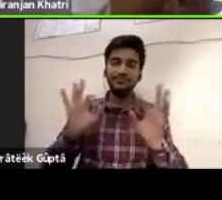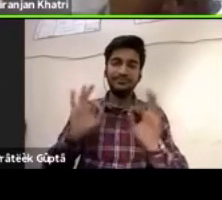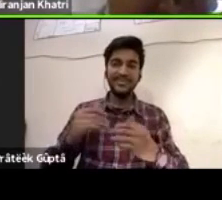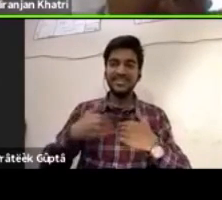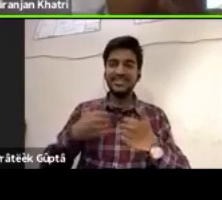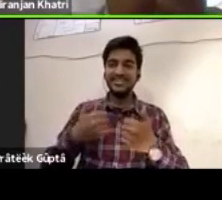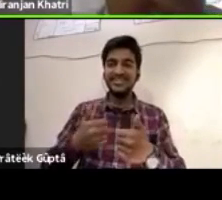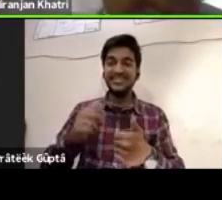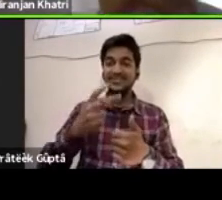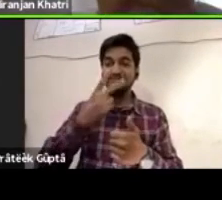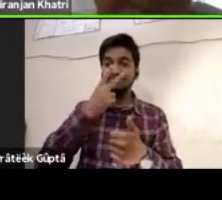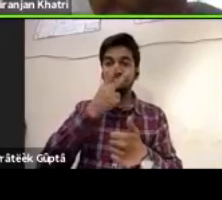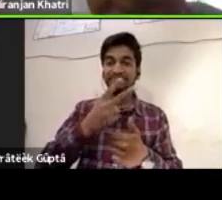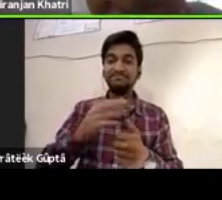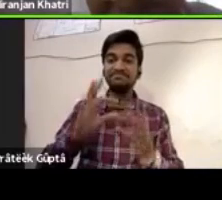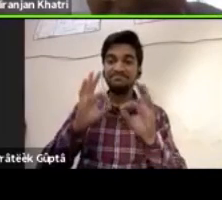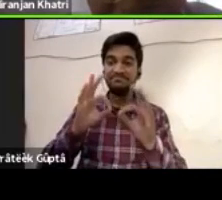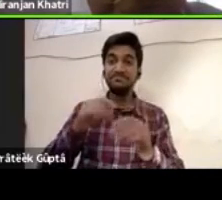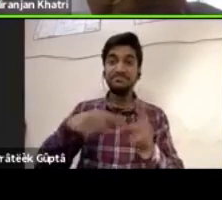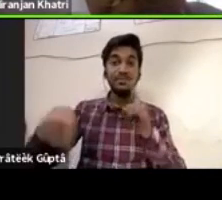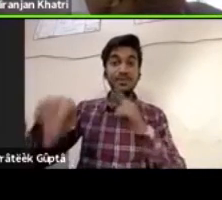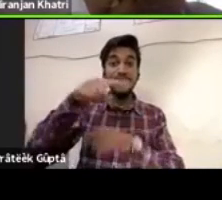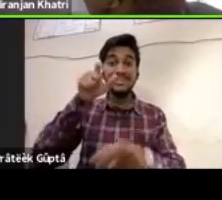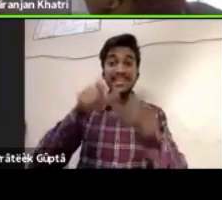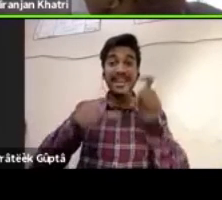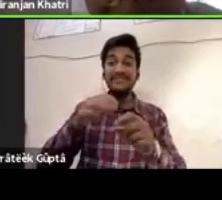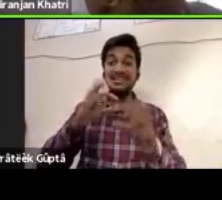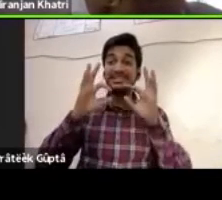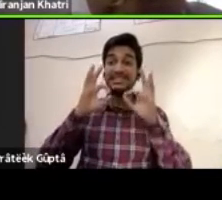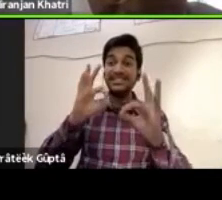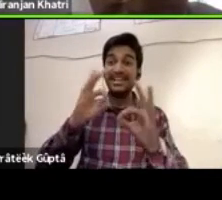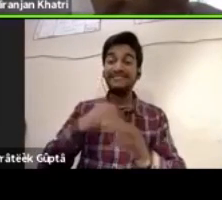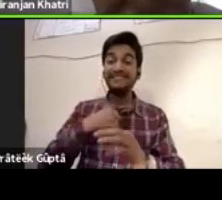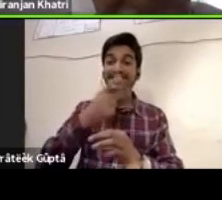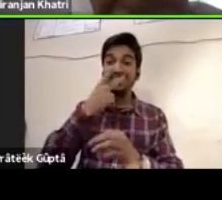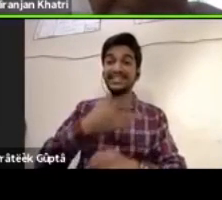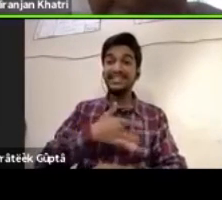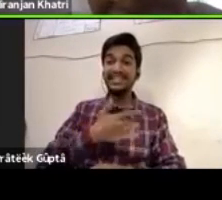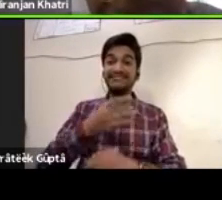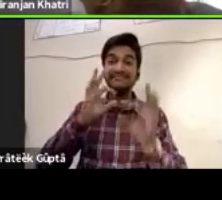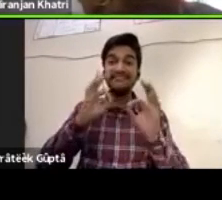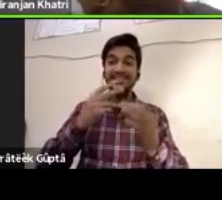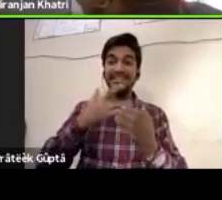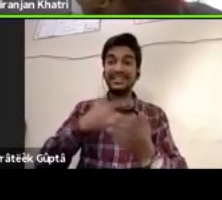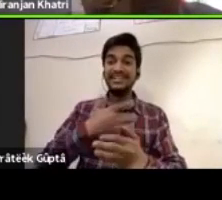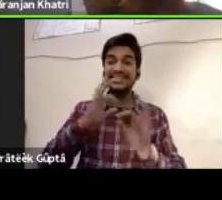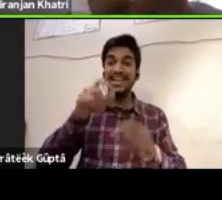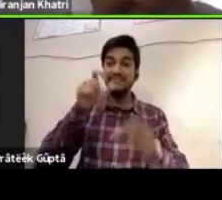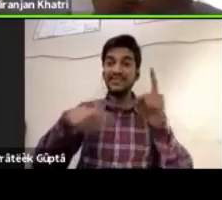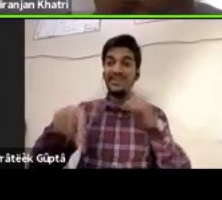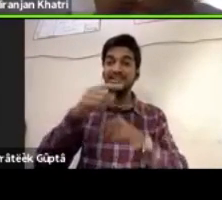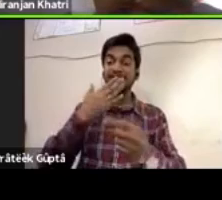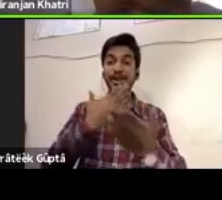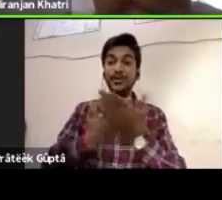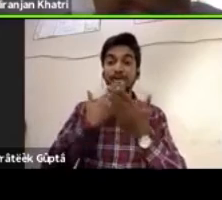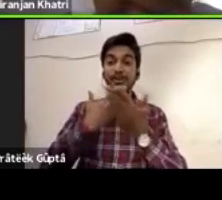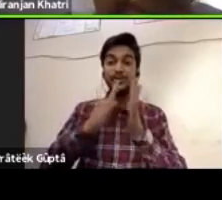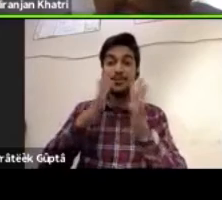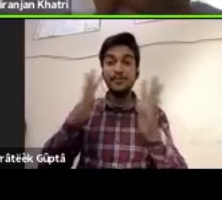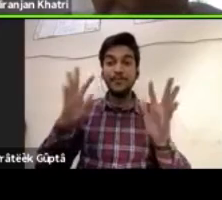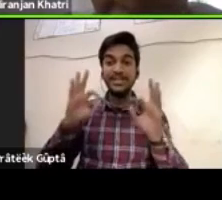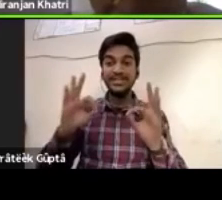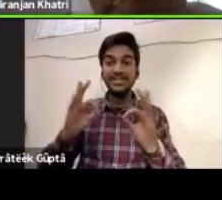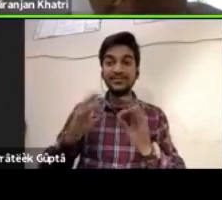इंस्पिरेशनल, ऑल योर टॉक्स वर वेरी वेरी इंस्पिरेशनल. धन्या एंड एवरीवन एल्स,